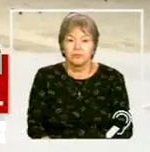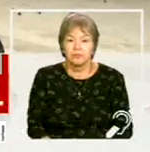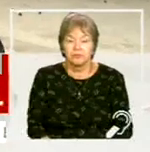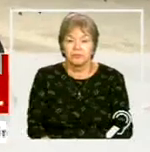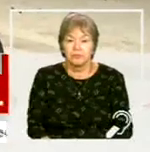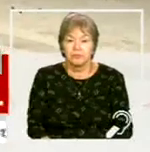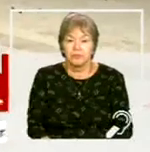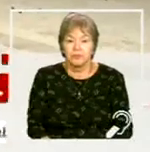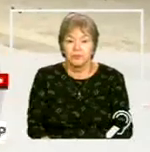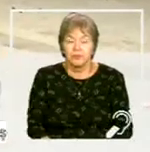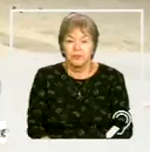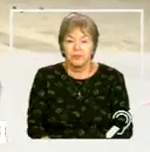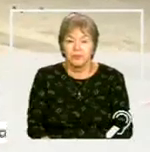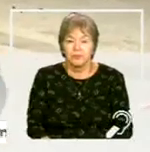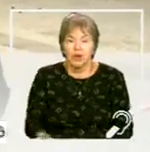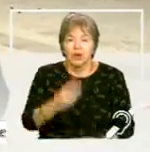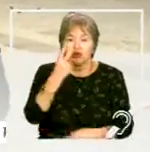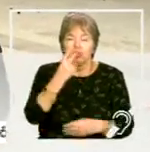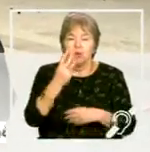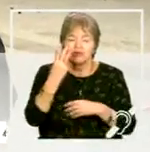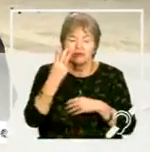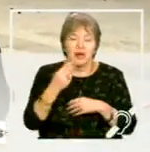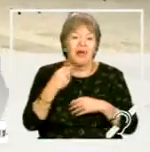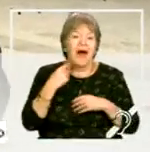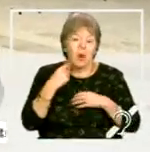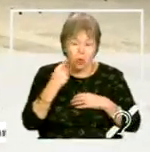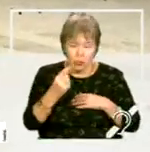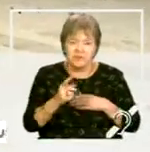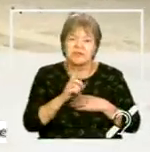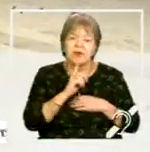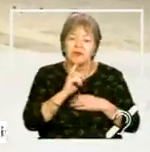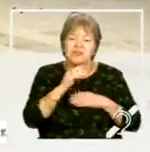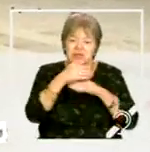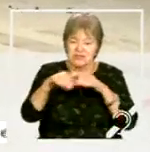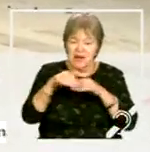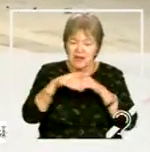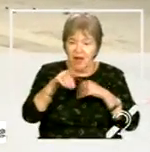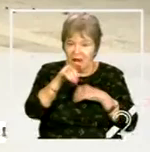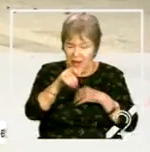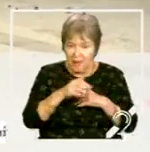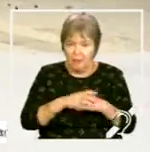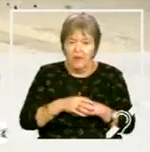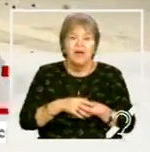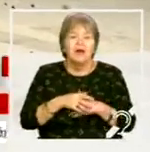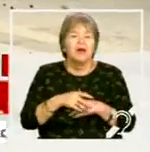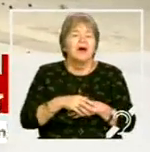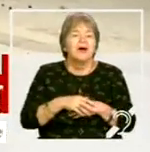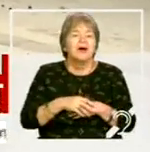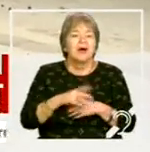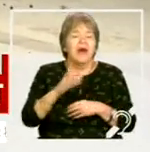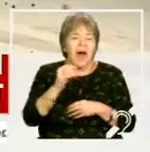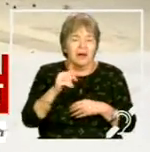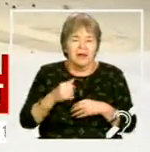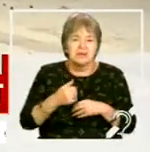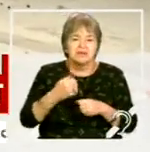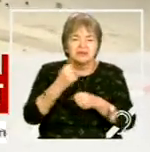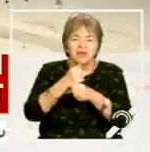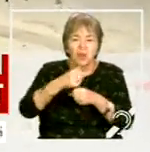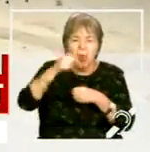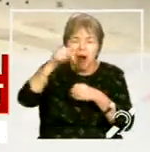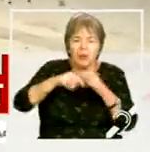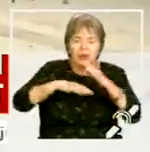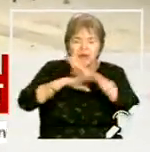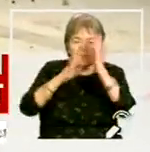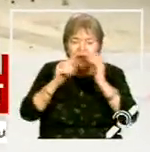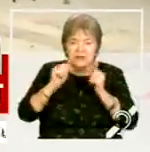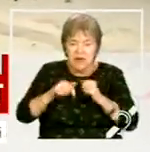Bun găsit tuturor! 23 august se numește strada din localitatea Zlănică Prahova, care s-a surpat în această